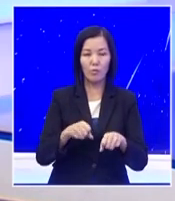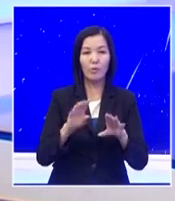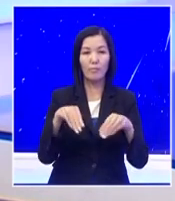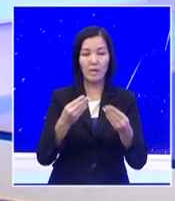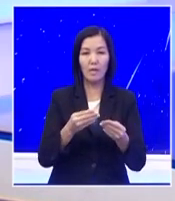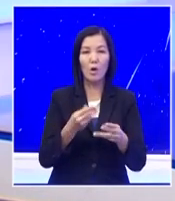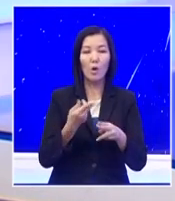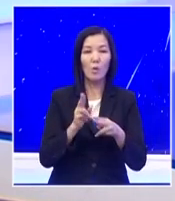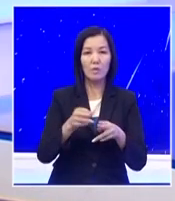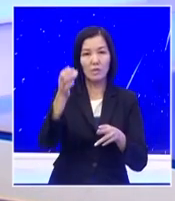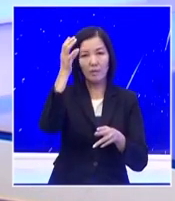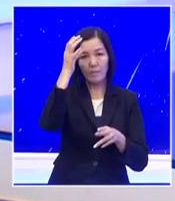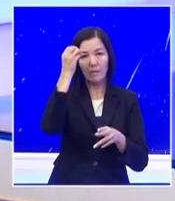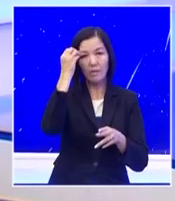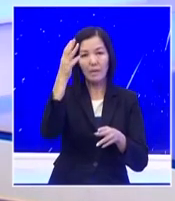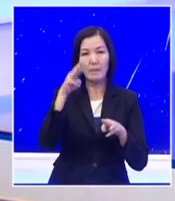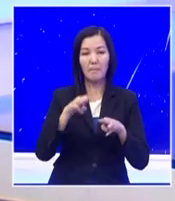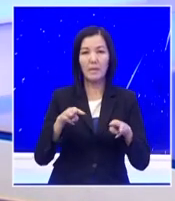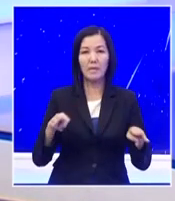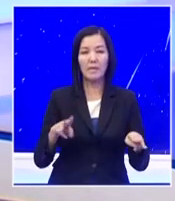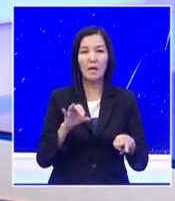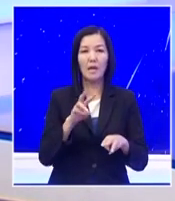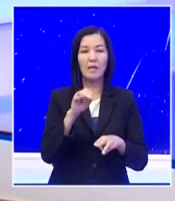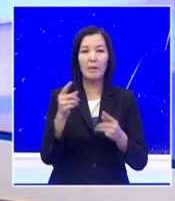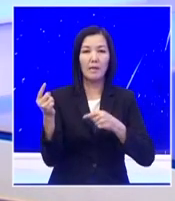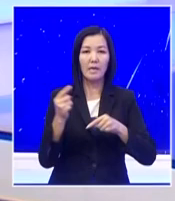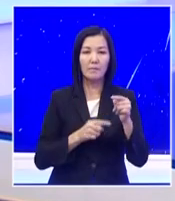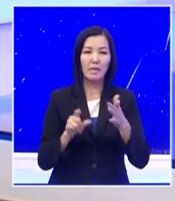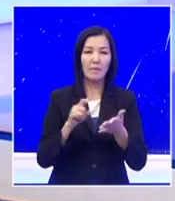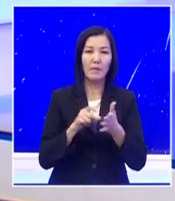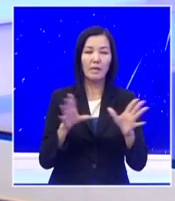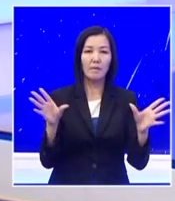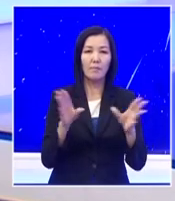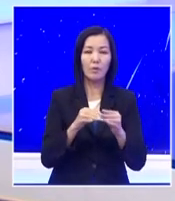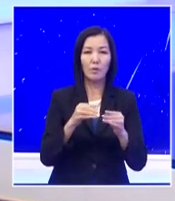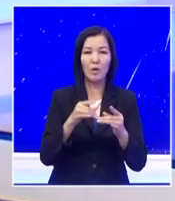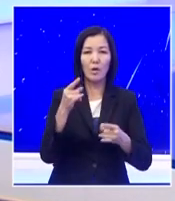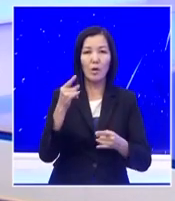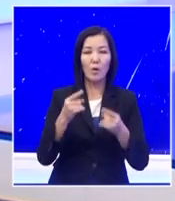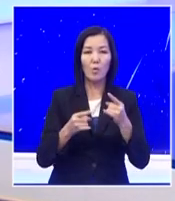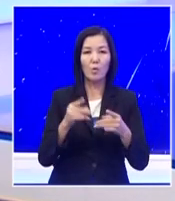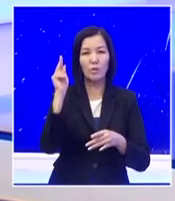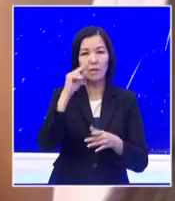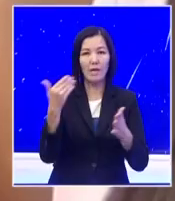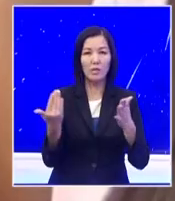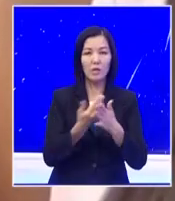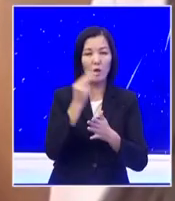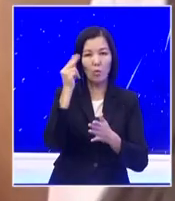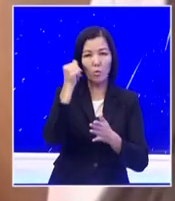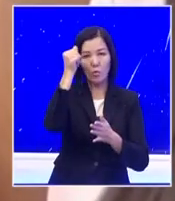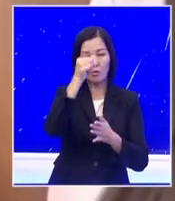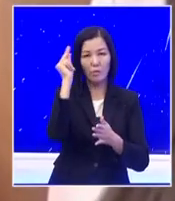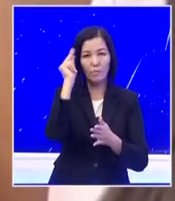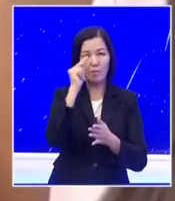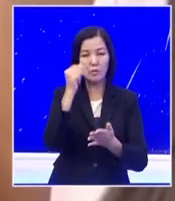мүмкіндік береді. Осылайша білім және ғылым министрлігімен Атамекен кәсіпкерлер палатасы бірігіп, онлайн басталатын жаңа оқу жылында білім